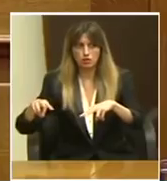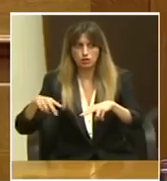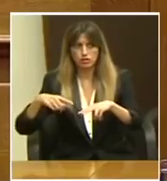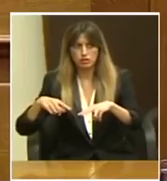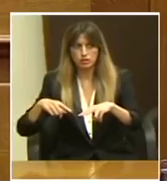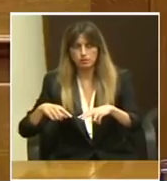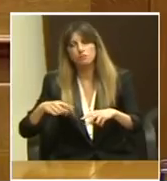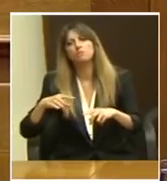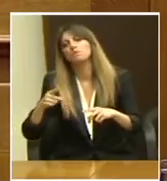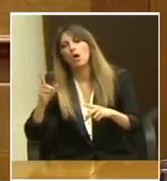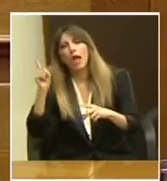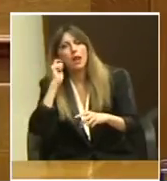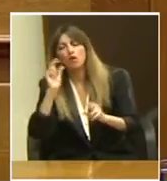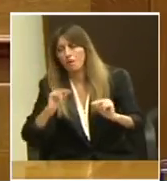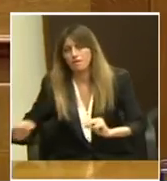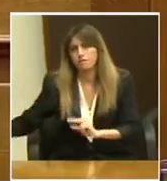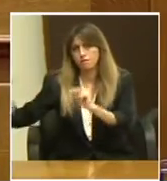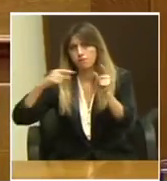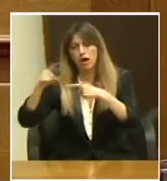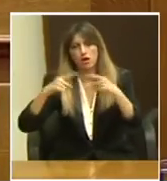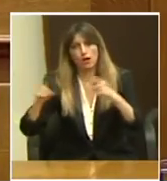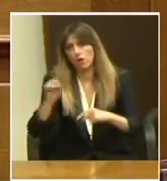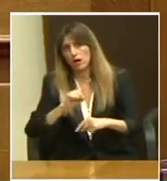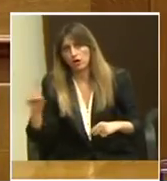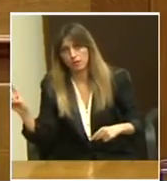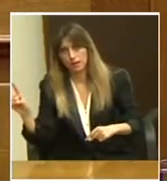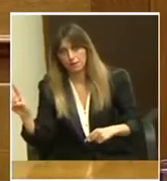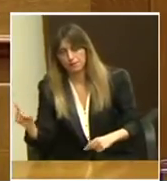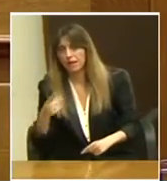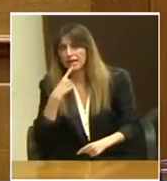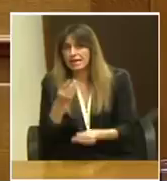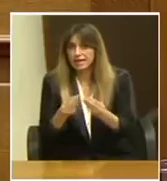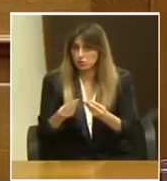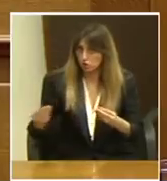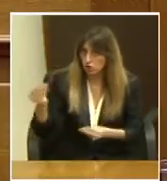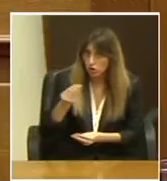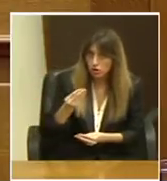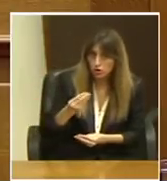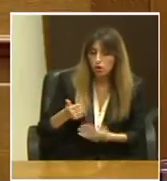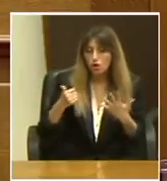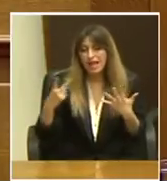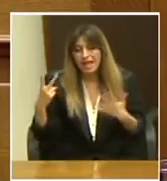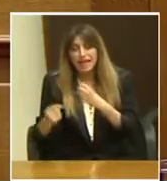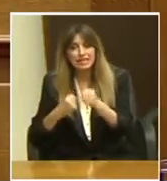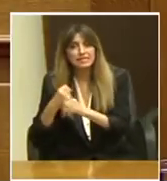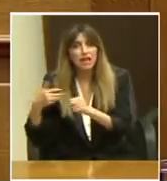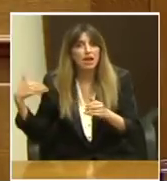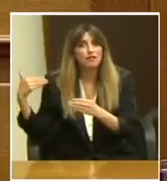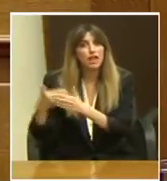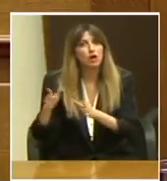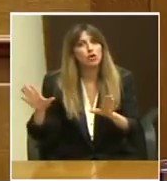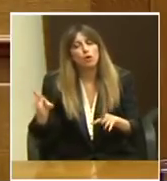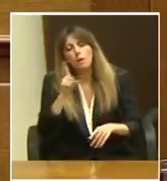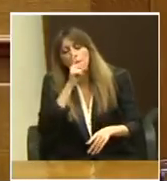χρήση. Και να σας πω το χειρότερο. Όταν σε αυτά τα 6-7 χρόνια δεχόντουσαν το εσωτερικό όνομα